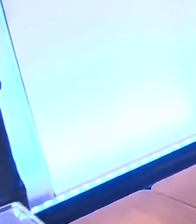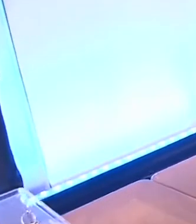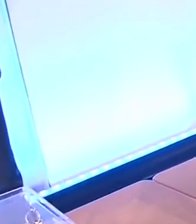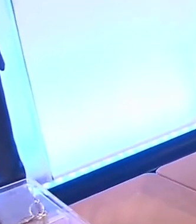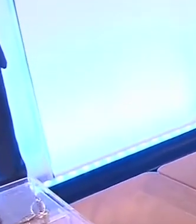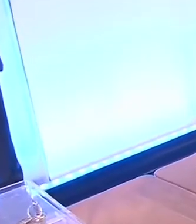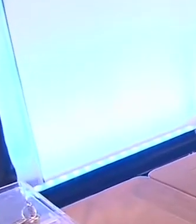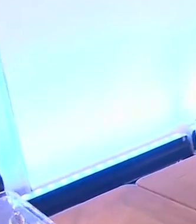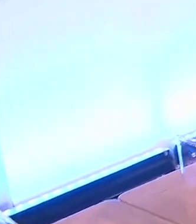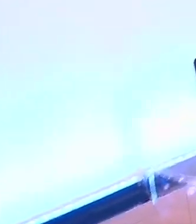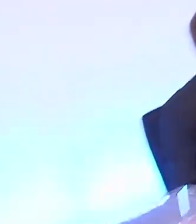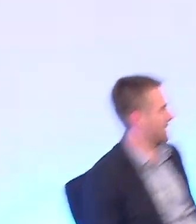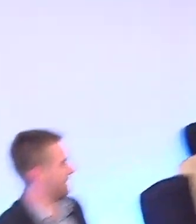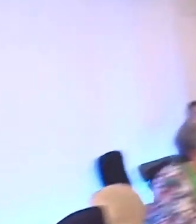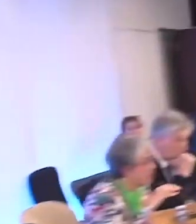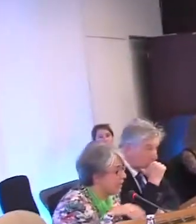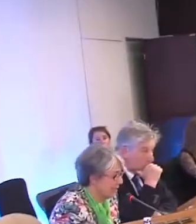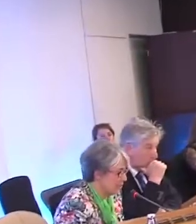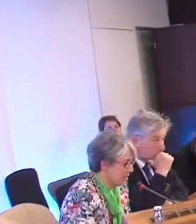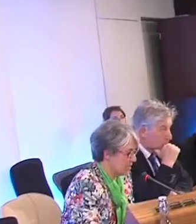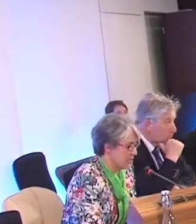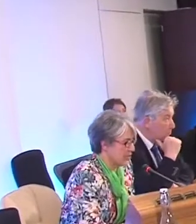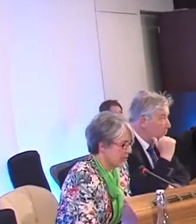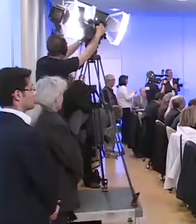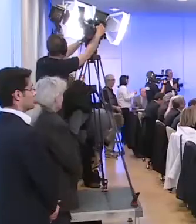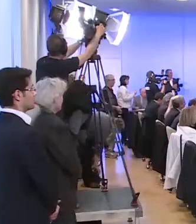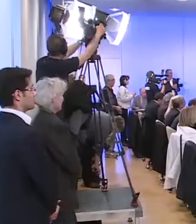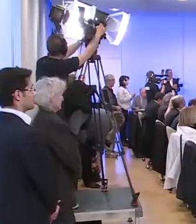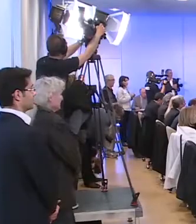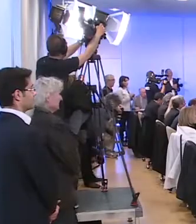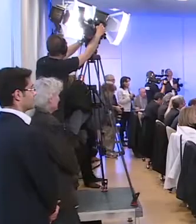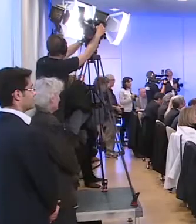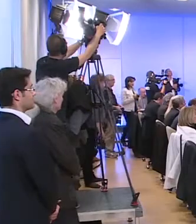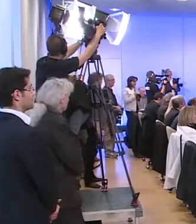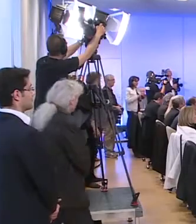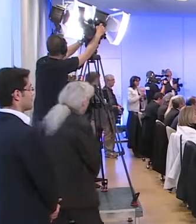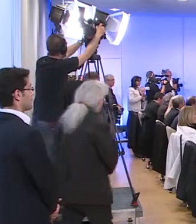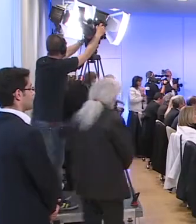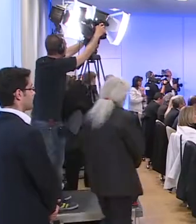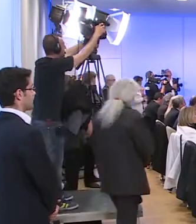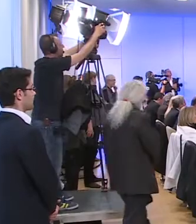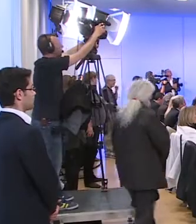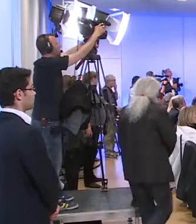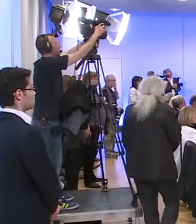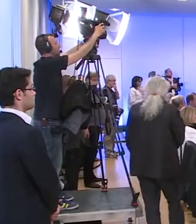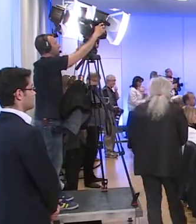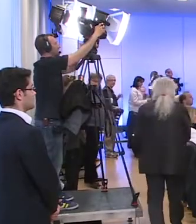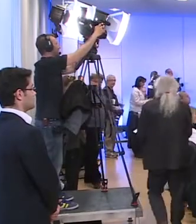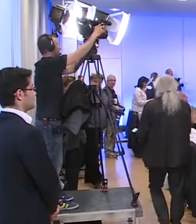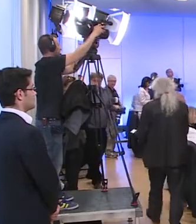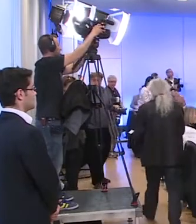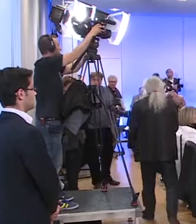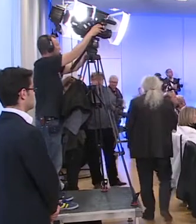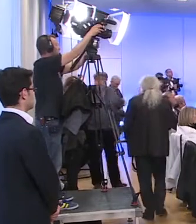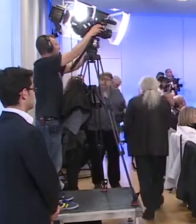Voilà, donc je déclare le scrutin clos et j'appelle les deux assesseurs. Merci de nous rejoindre et de vous installer